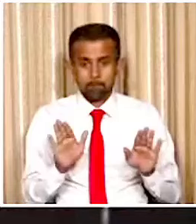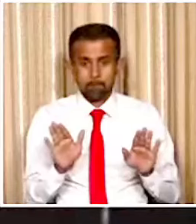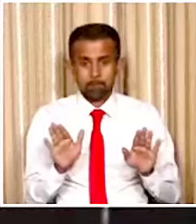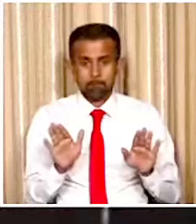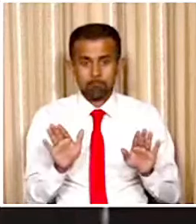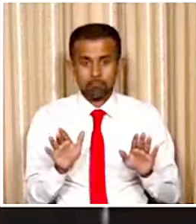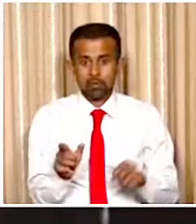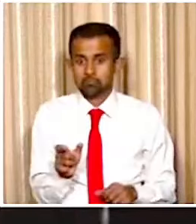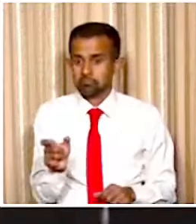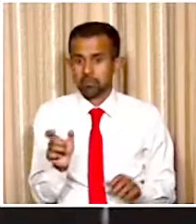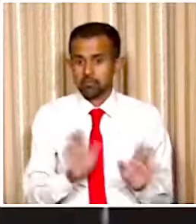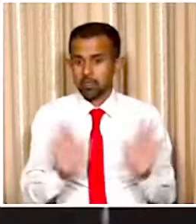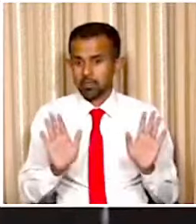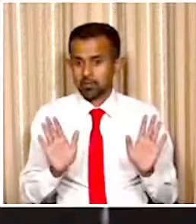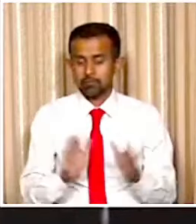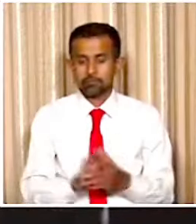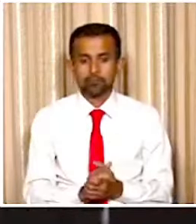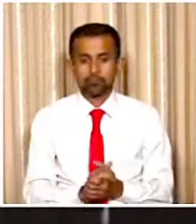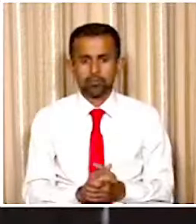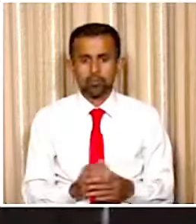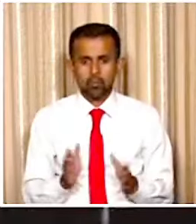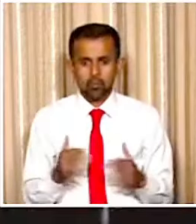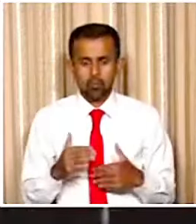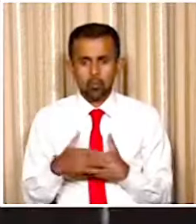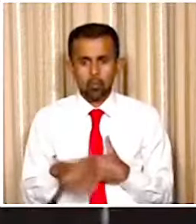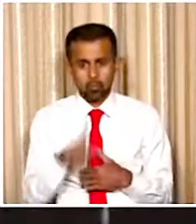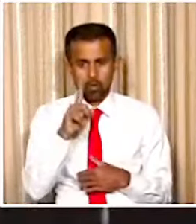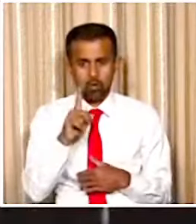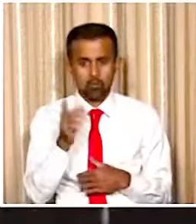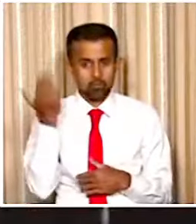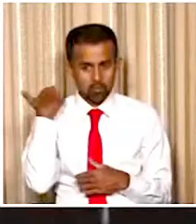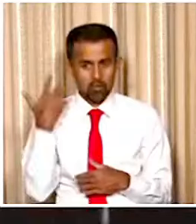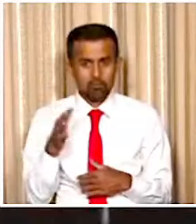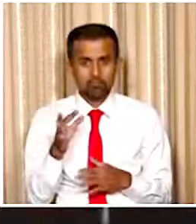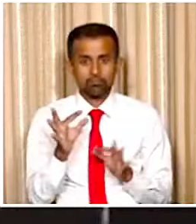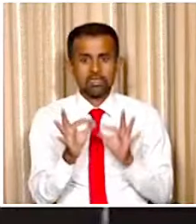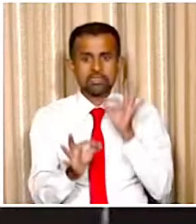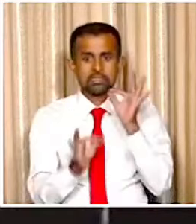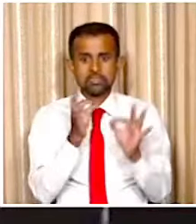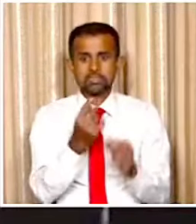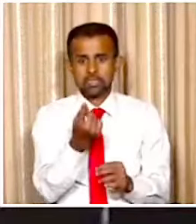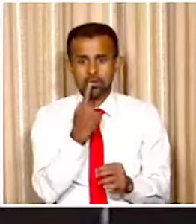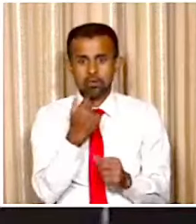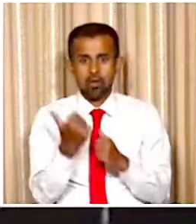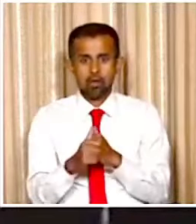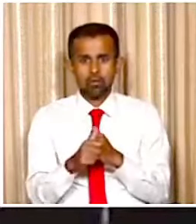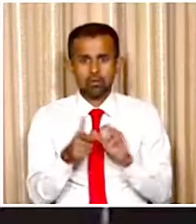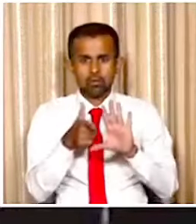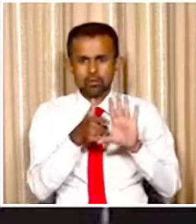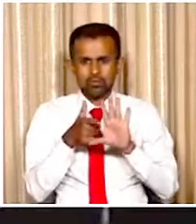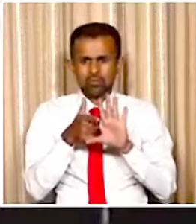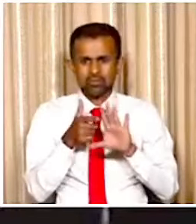මර්ධනය කරන්න ඉඩ දෙන්නත් බෑ. දැන් මට තව සිදුවීමක් වුණා ගරු සභාපතිතුමනි. ඔය සින්දු කියනවා වගේ වීඩියෝ හදන එක එක මිනිස්සුන්ට